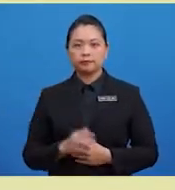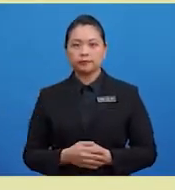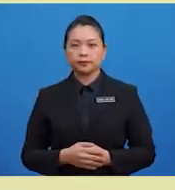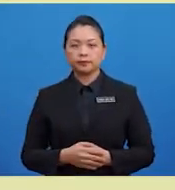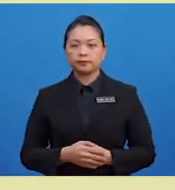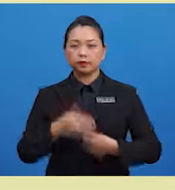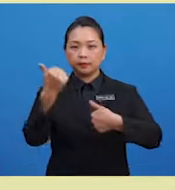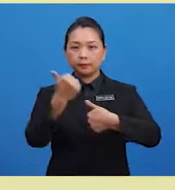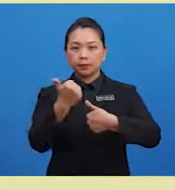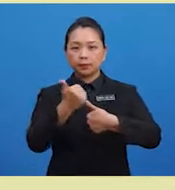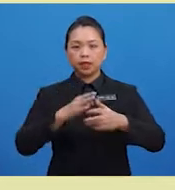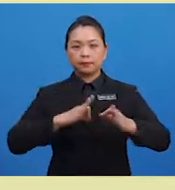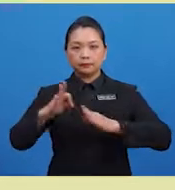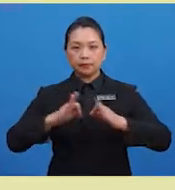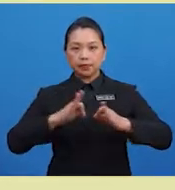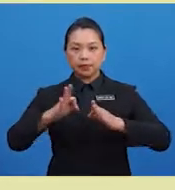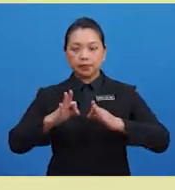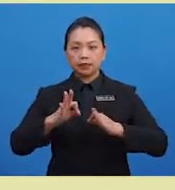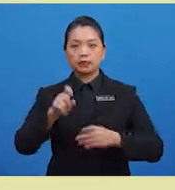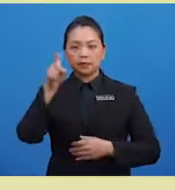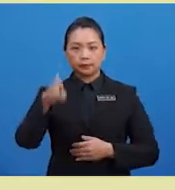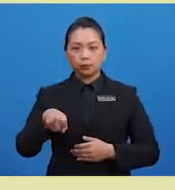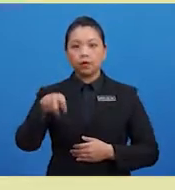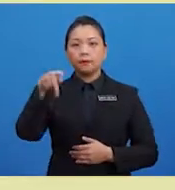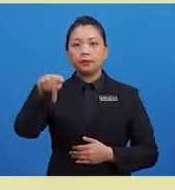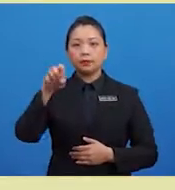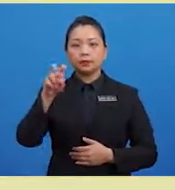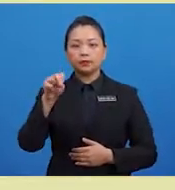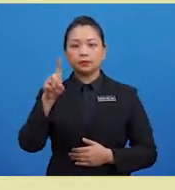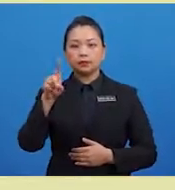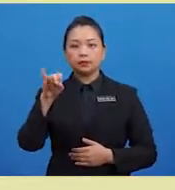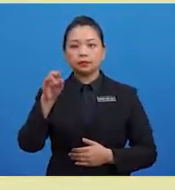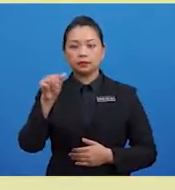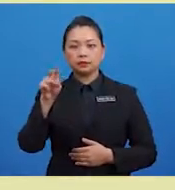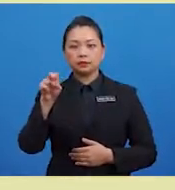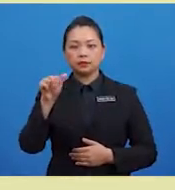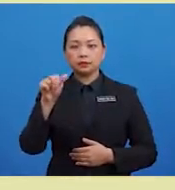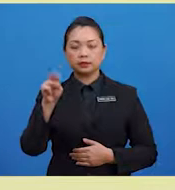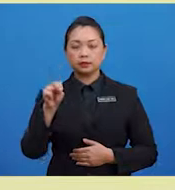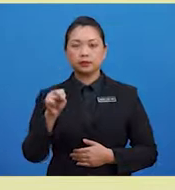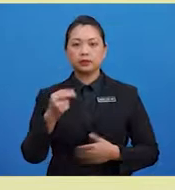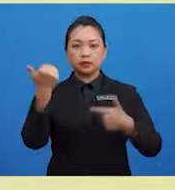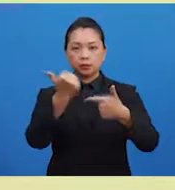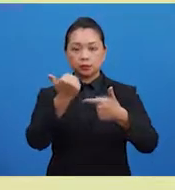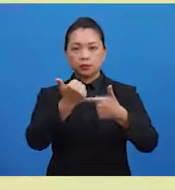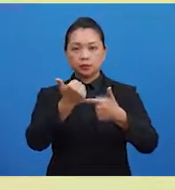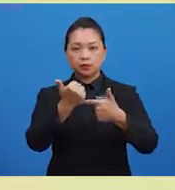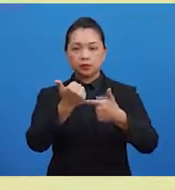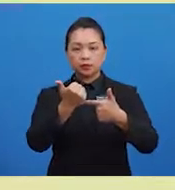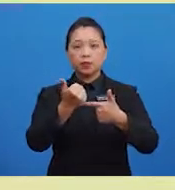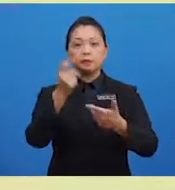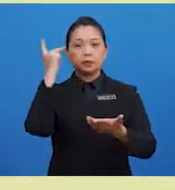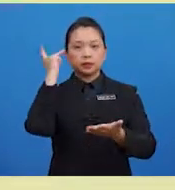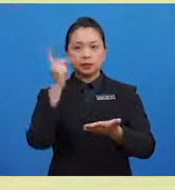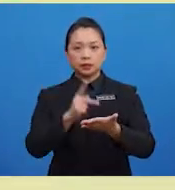Yang pertama, pelajar perlu menerangkan keperluan pendianan. Yang kedua, pelajar